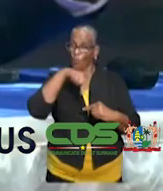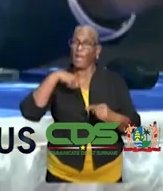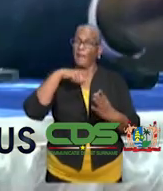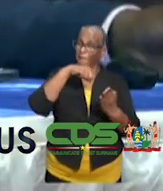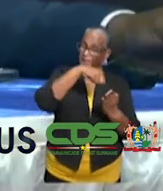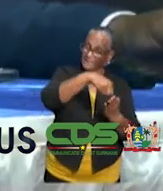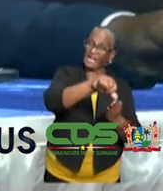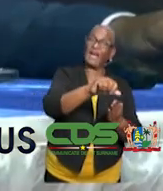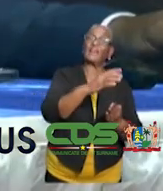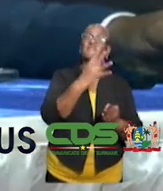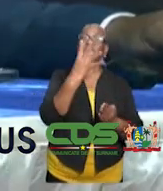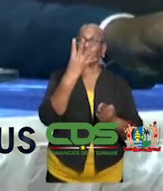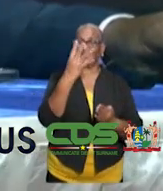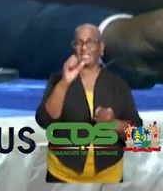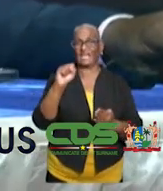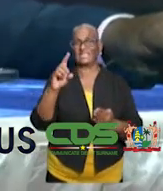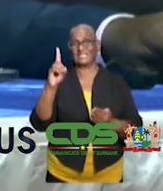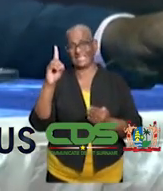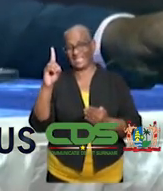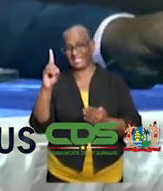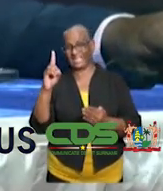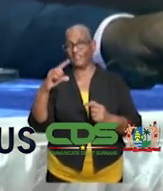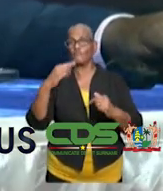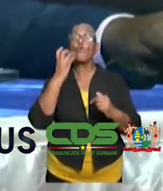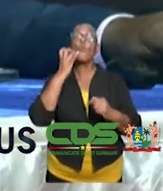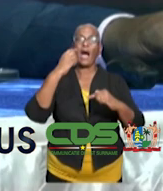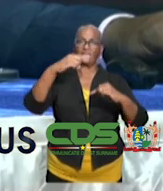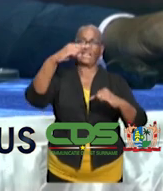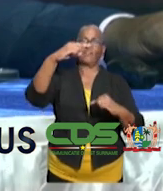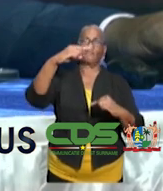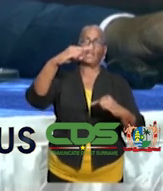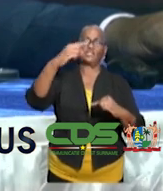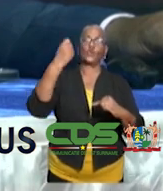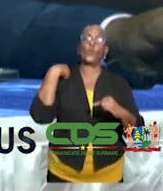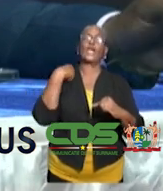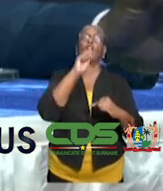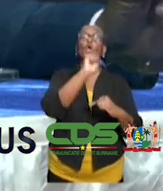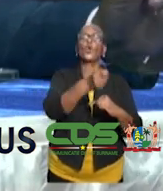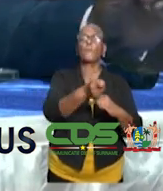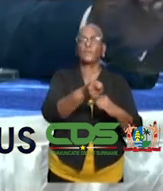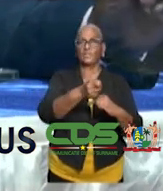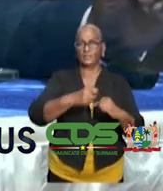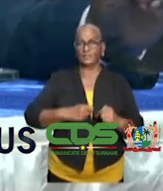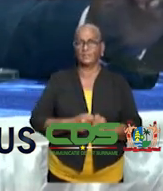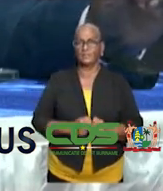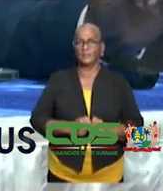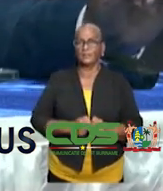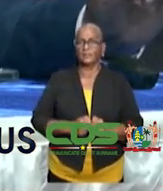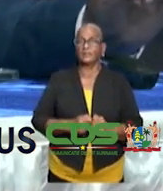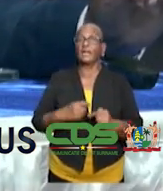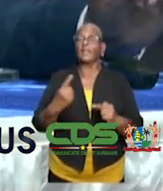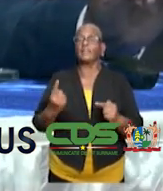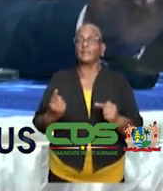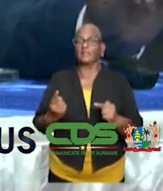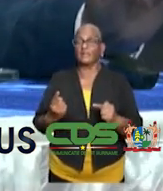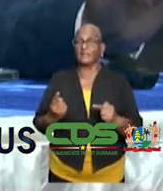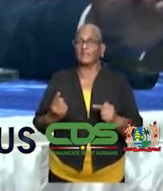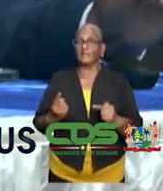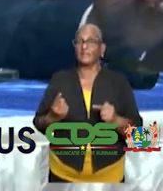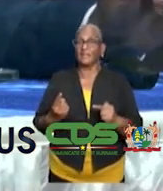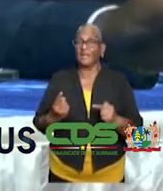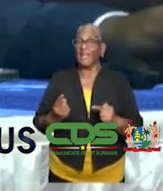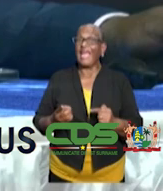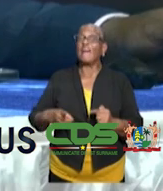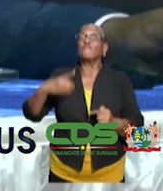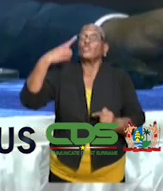SRD voor een flesje water in de winkel. En voor